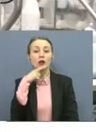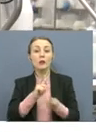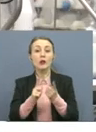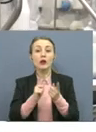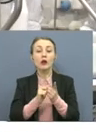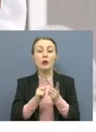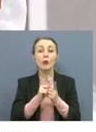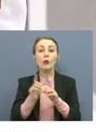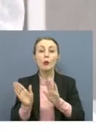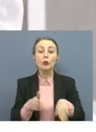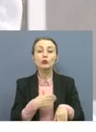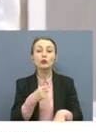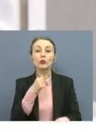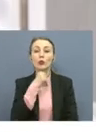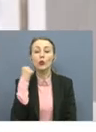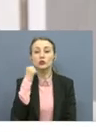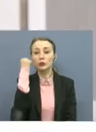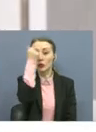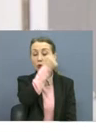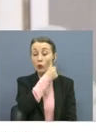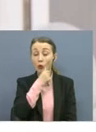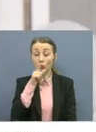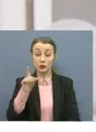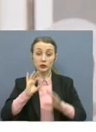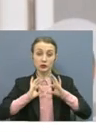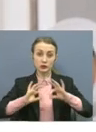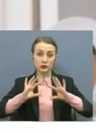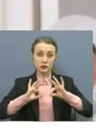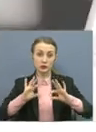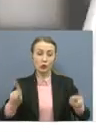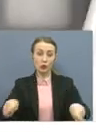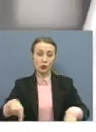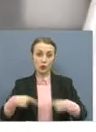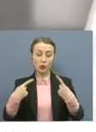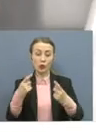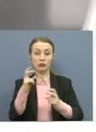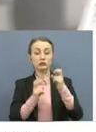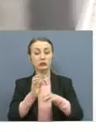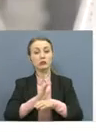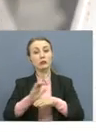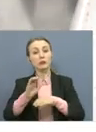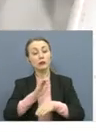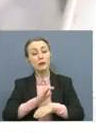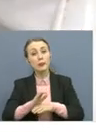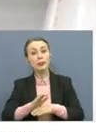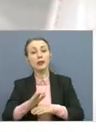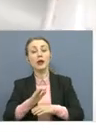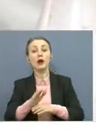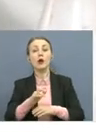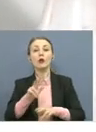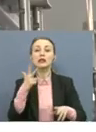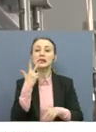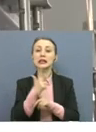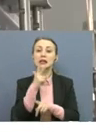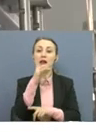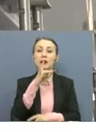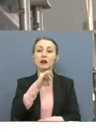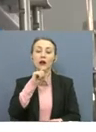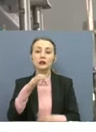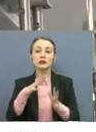ықпал еткен. Өндіріс ошағы биыл фабрика құрылысының екінші кезеңін атқаруы тиіс. Осы мақсатқа 15 миллиард теңгеге жуық қаржы